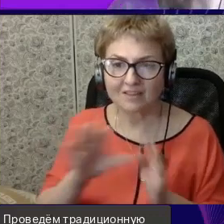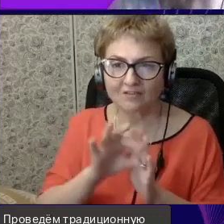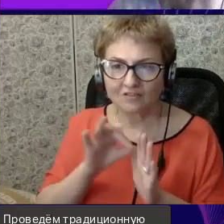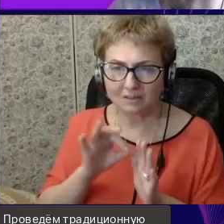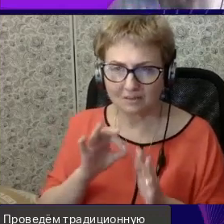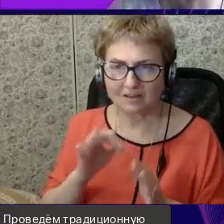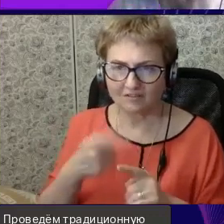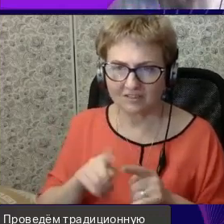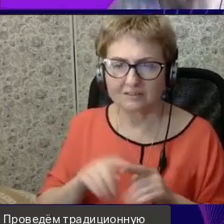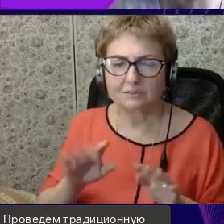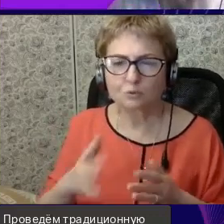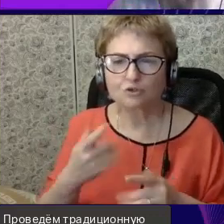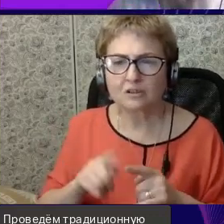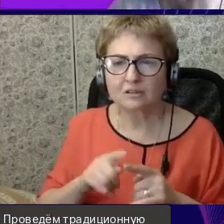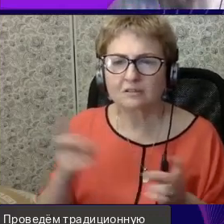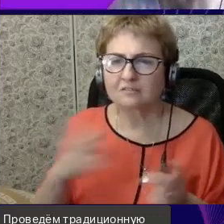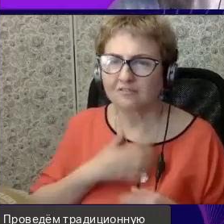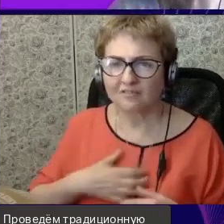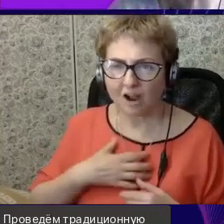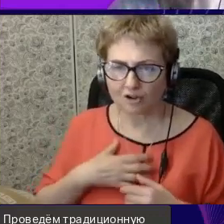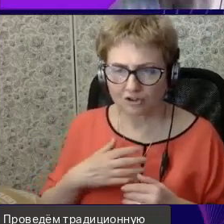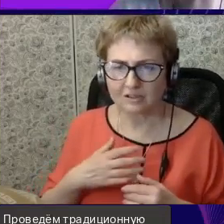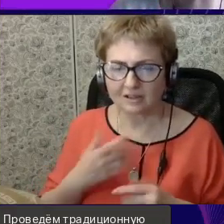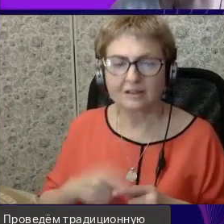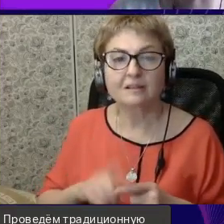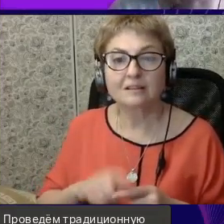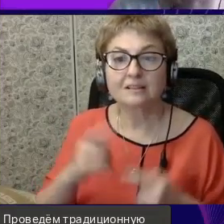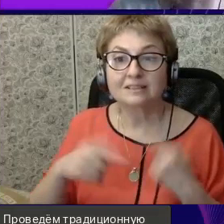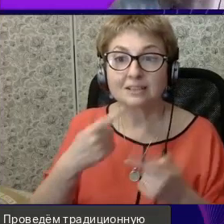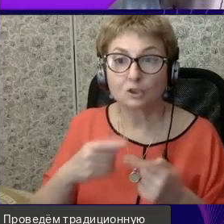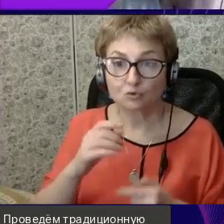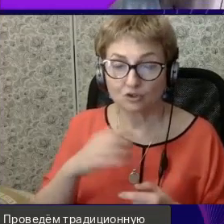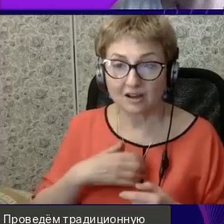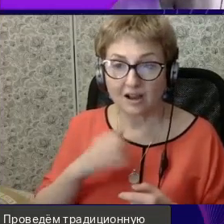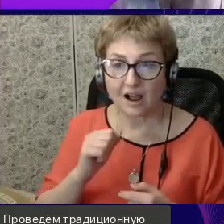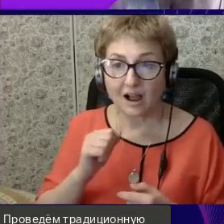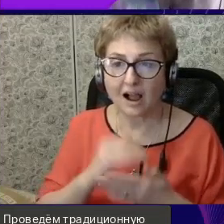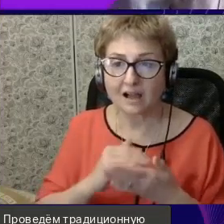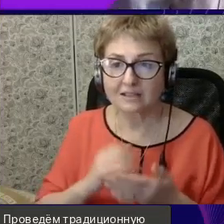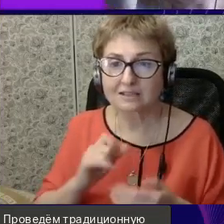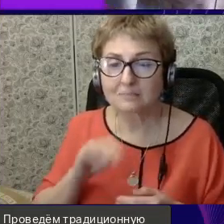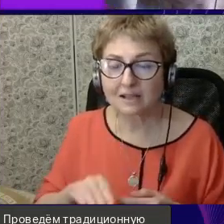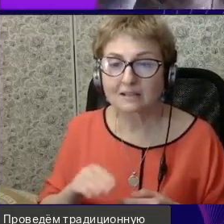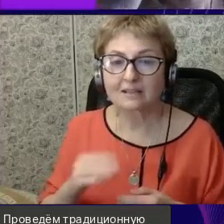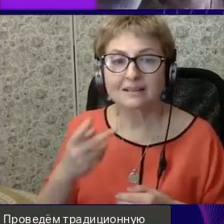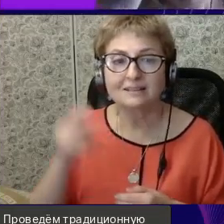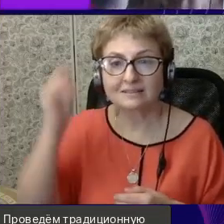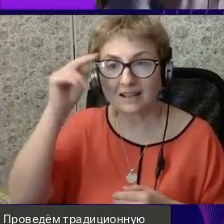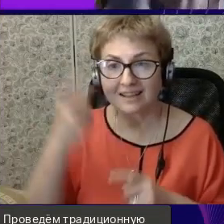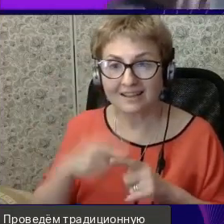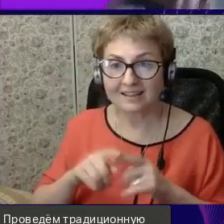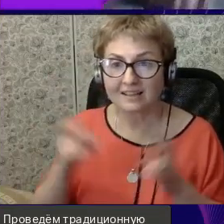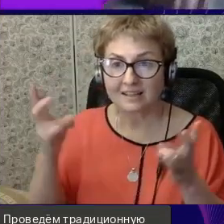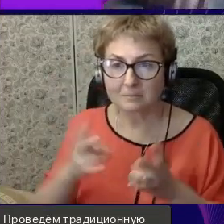свою. Вот. И правильный выбор в данном случае – это, конечно, очень важный момент. Вот.